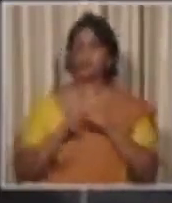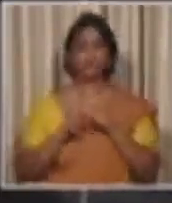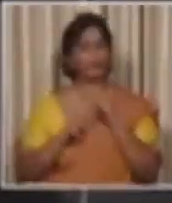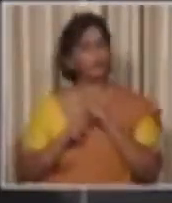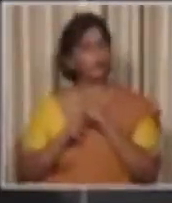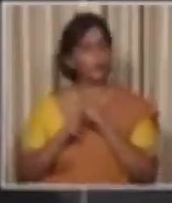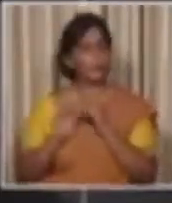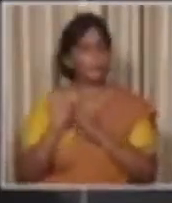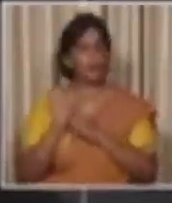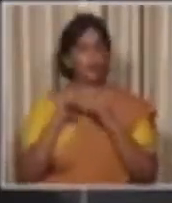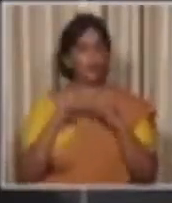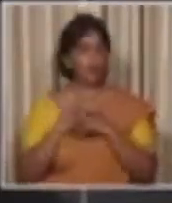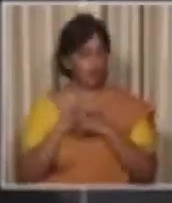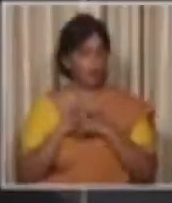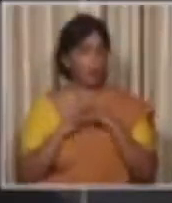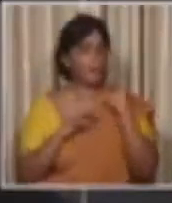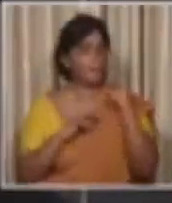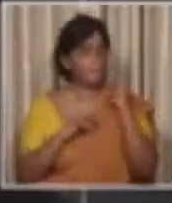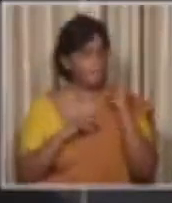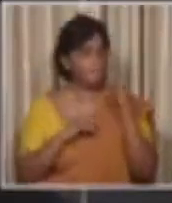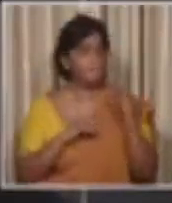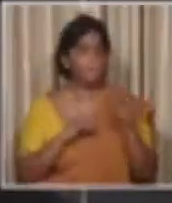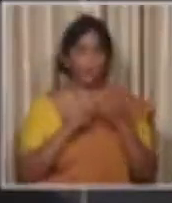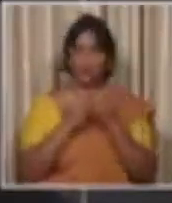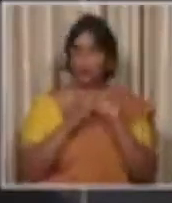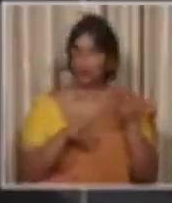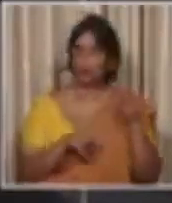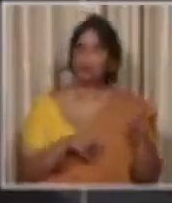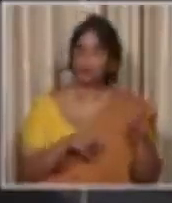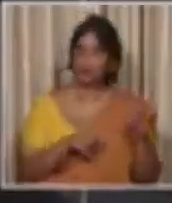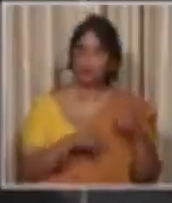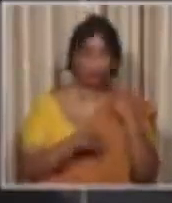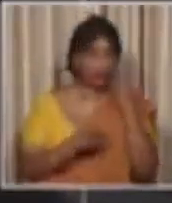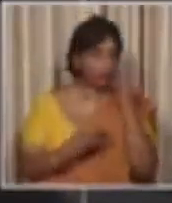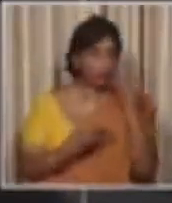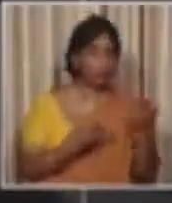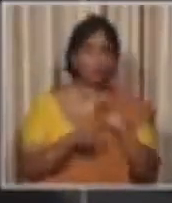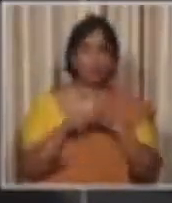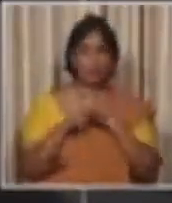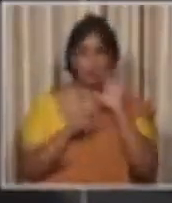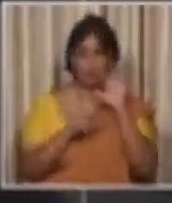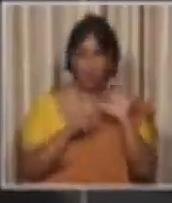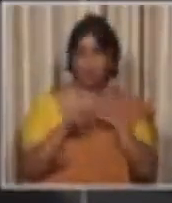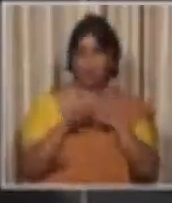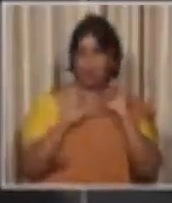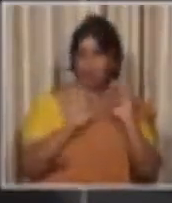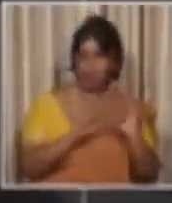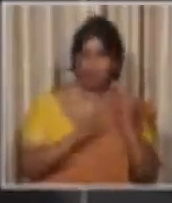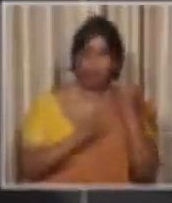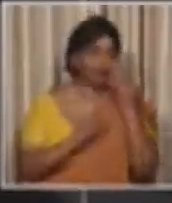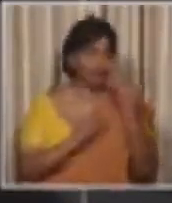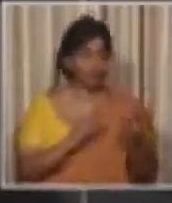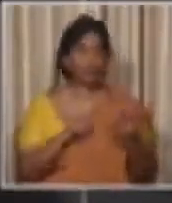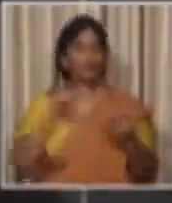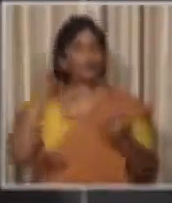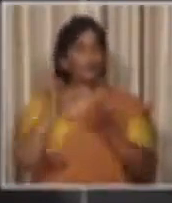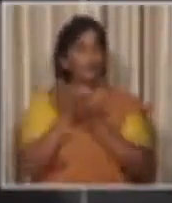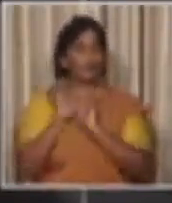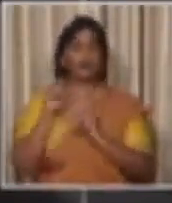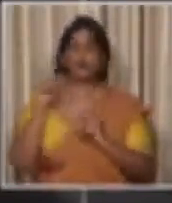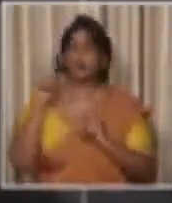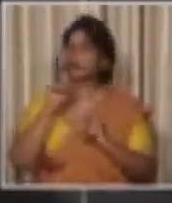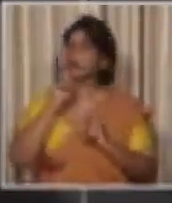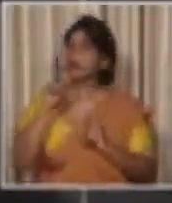මේ මෙගවට් 50 මිල ලංසුව විවෘත කෙරුවට පසුව ඒක 75ද 76ද කියලා බලාගෙන අදානි